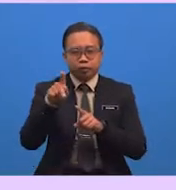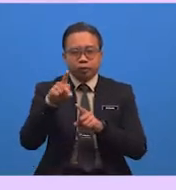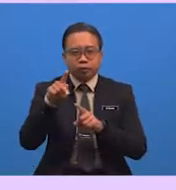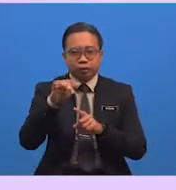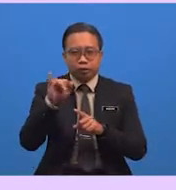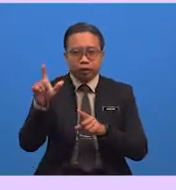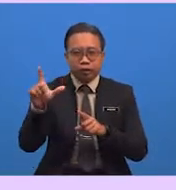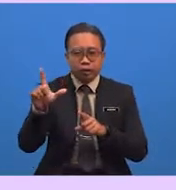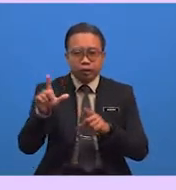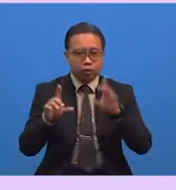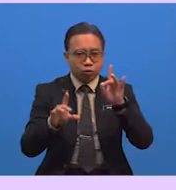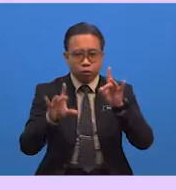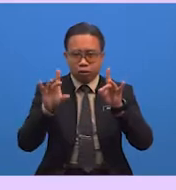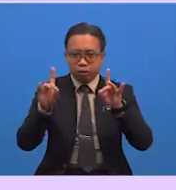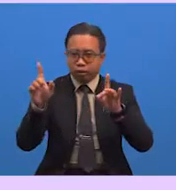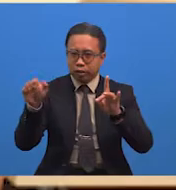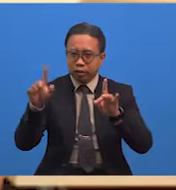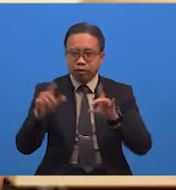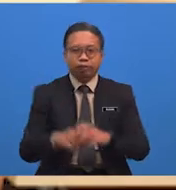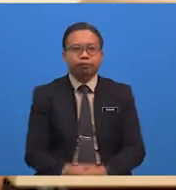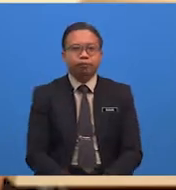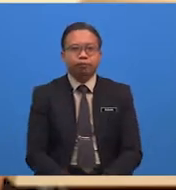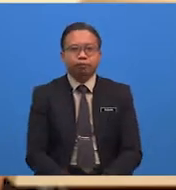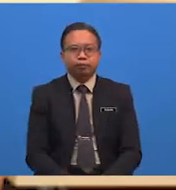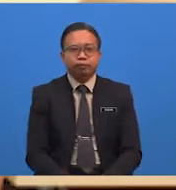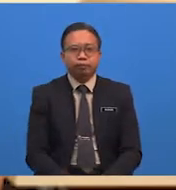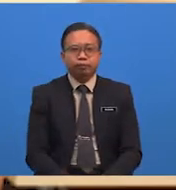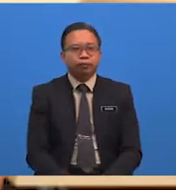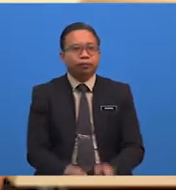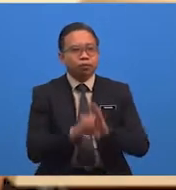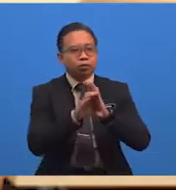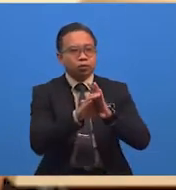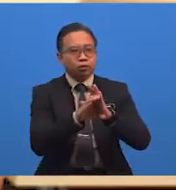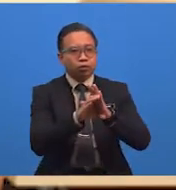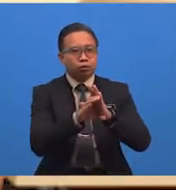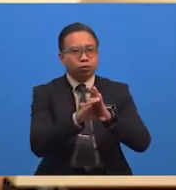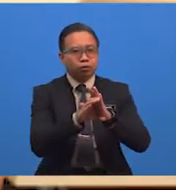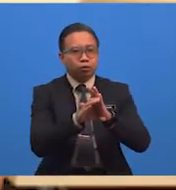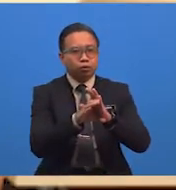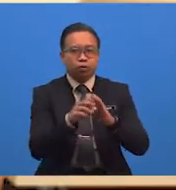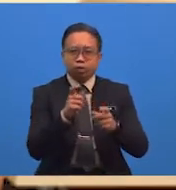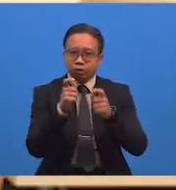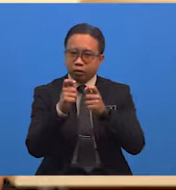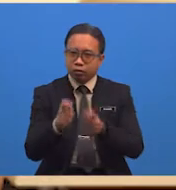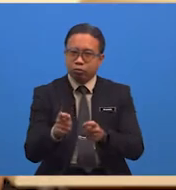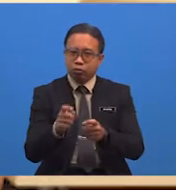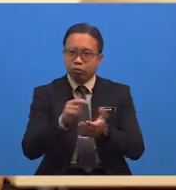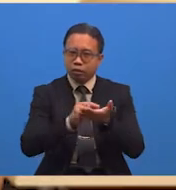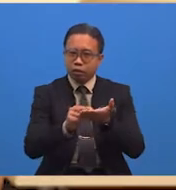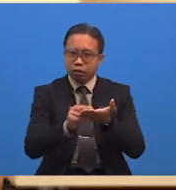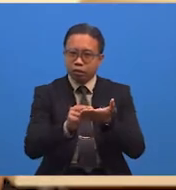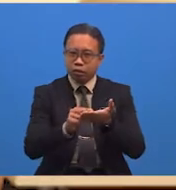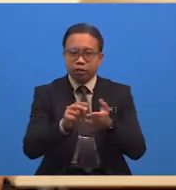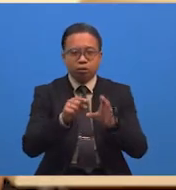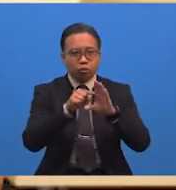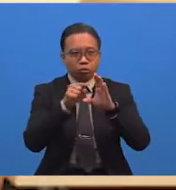ialah 78 darjah. Begitulah tadi beberapa contoh melibatkan penentuan nilai